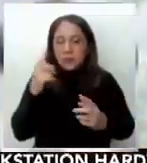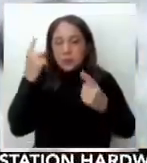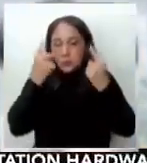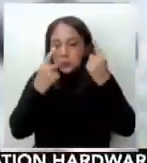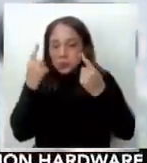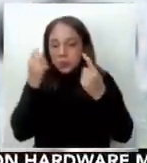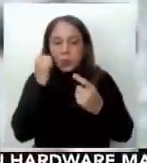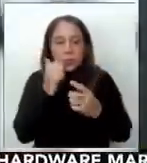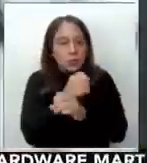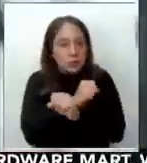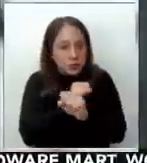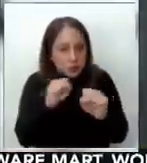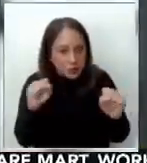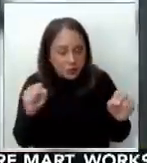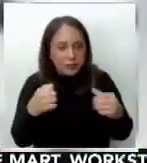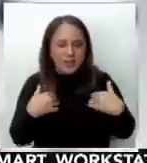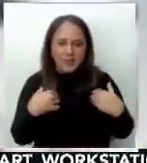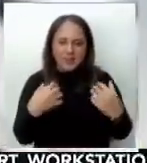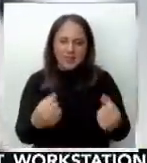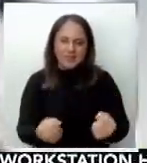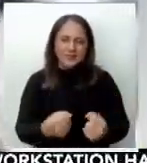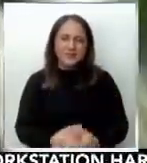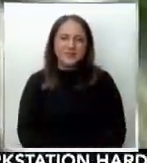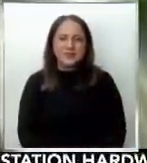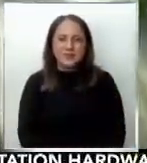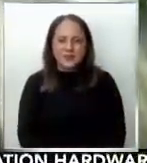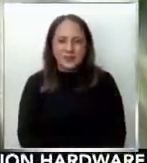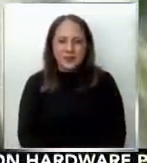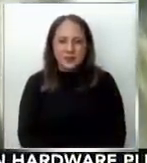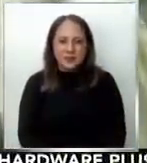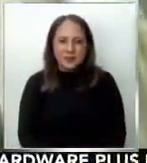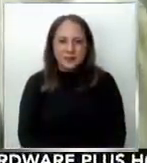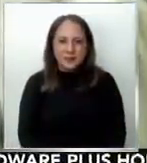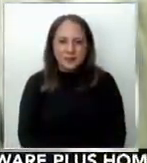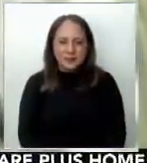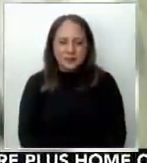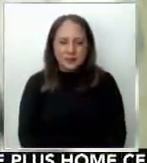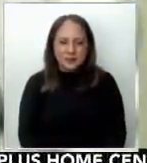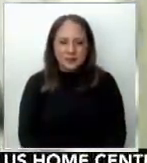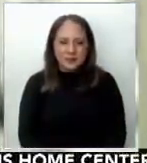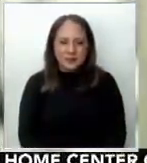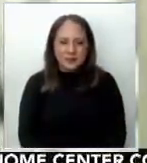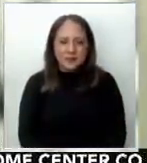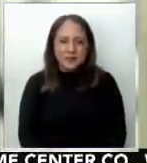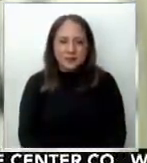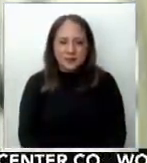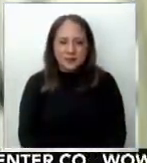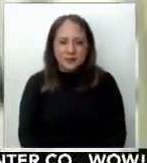kaligtasan at kalusugan. Ito po si Kuya Kim at sagot ko kayo 24 oras.